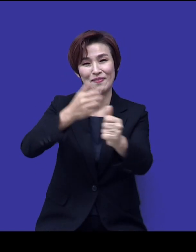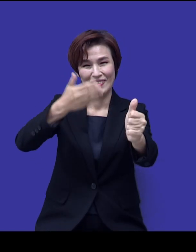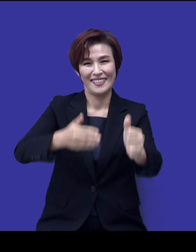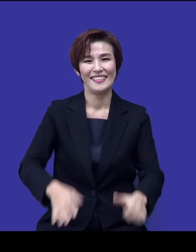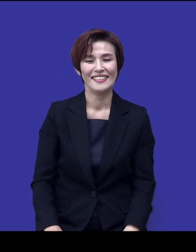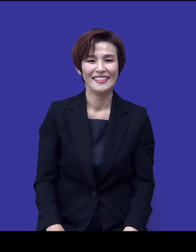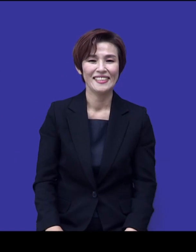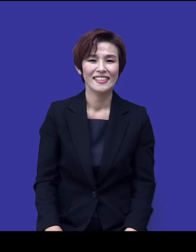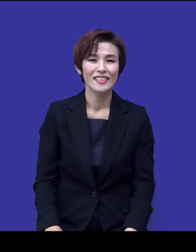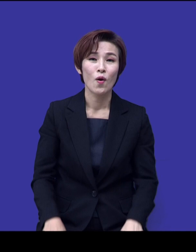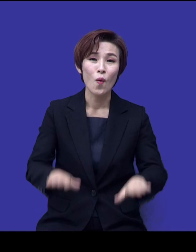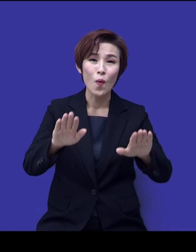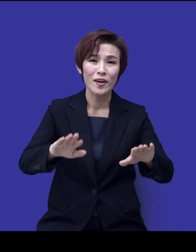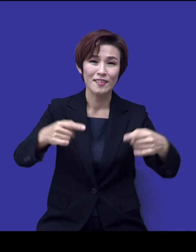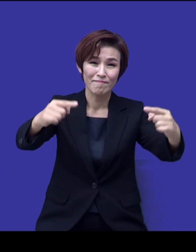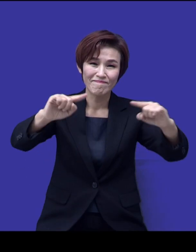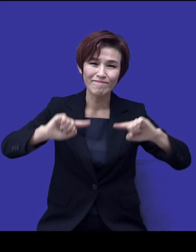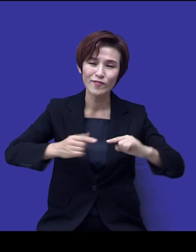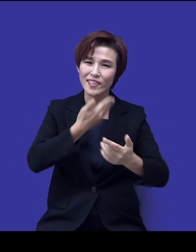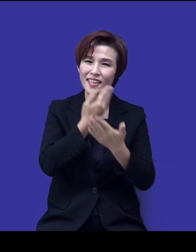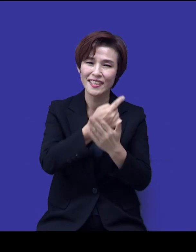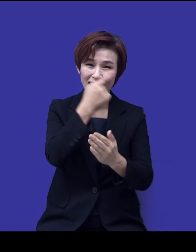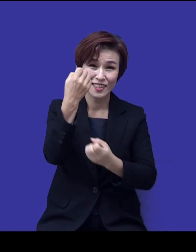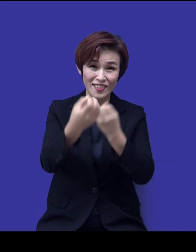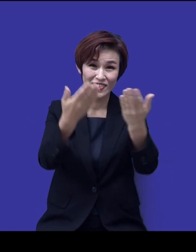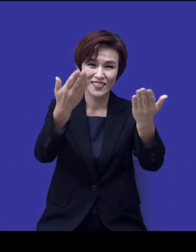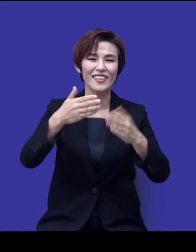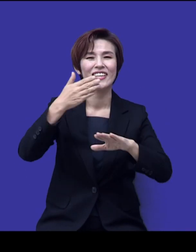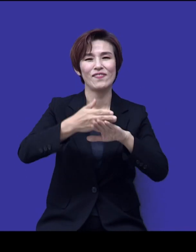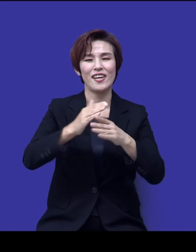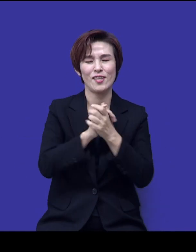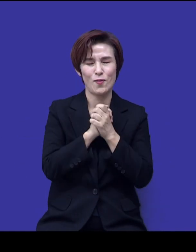오늘 불편하신 분 이렇게 나눠주셔서 귀한 간증 나눠주셔서 감사하고요.